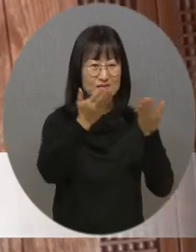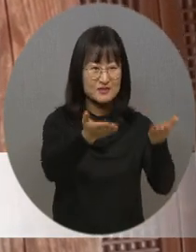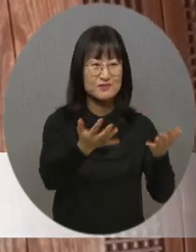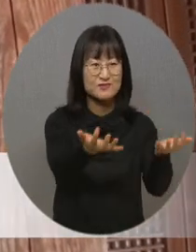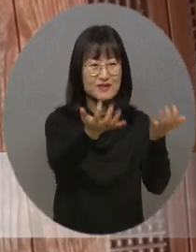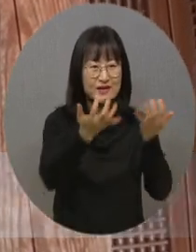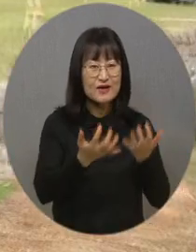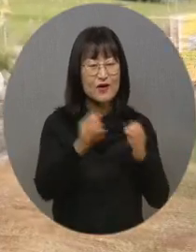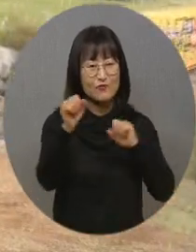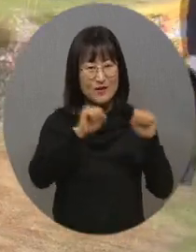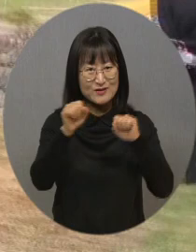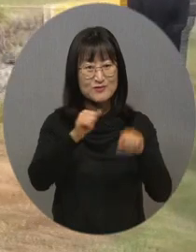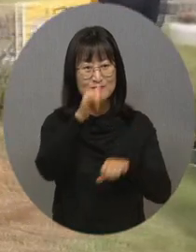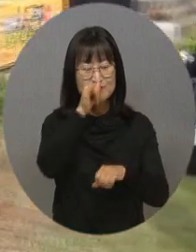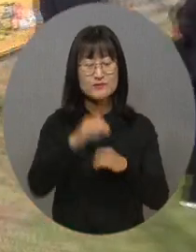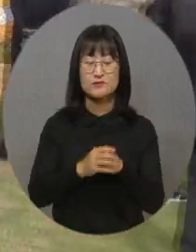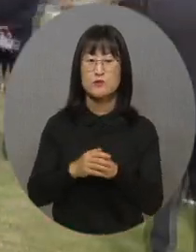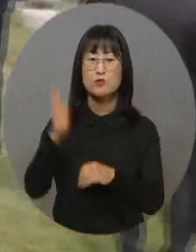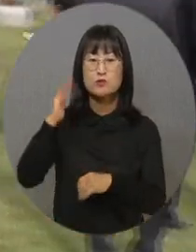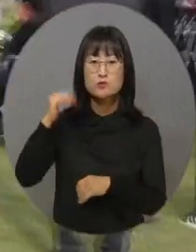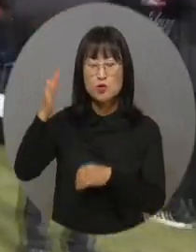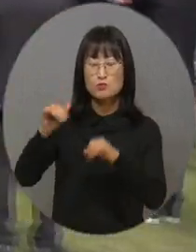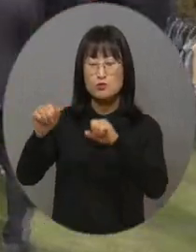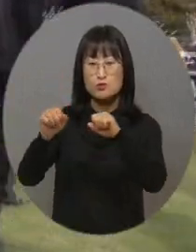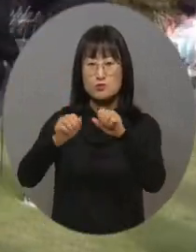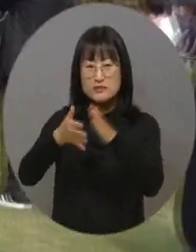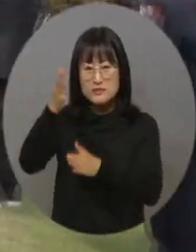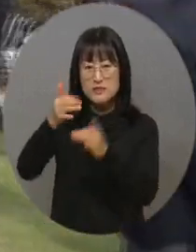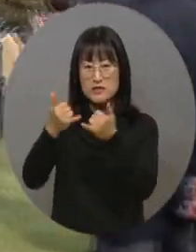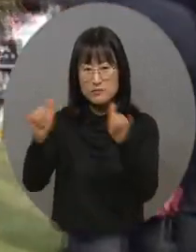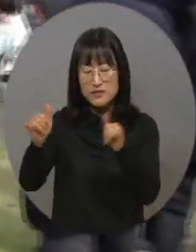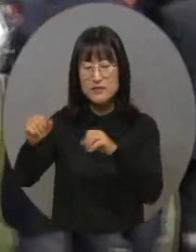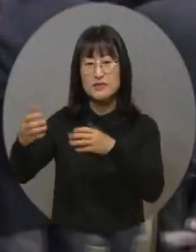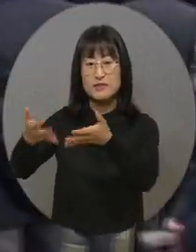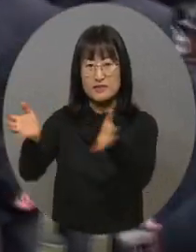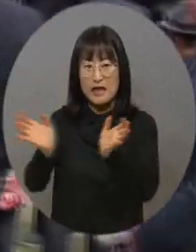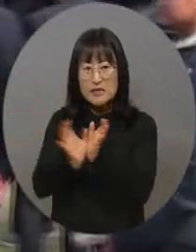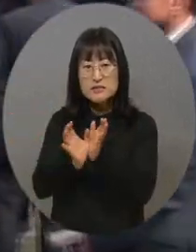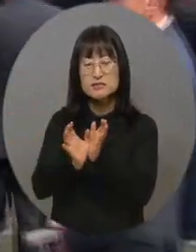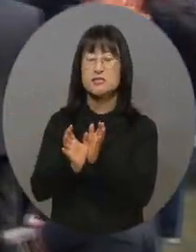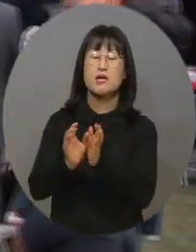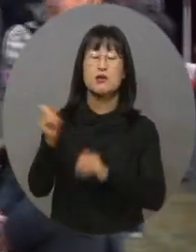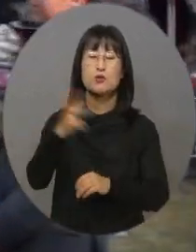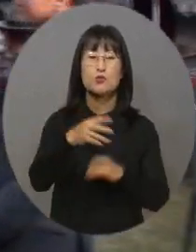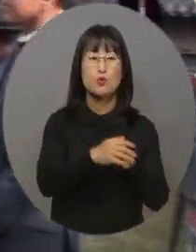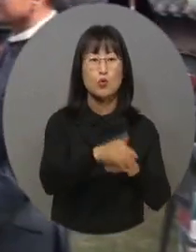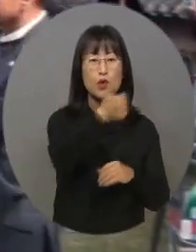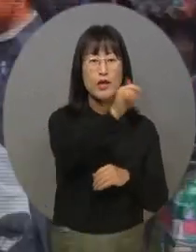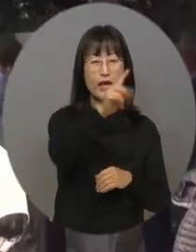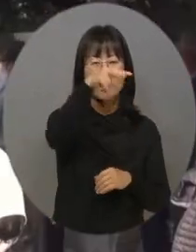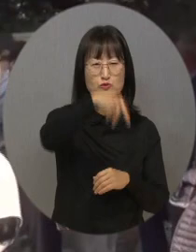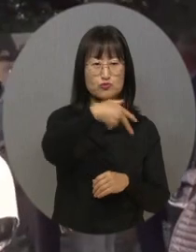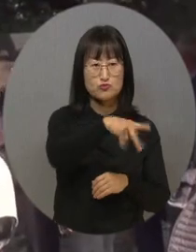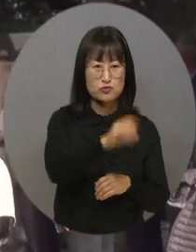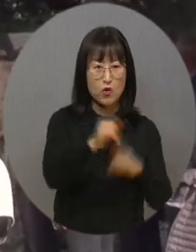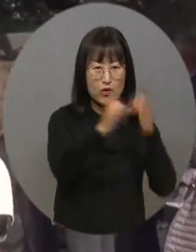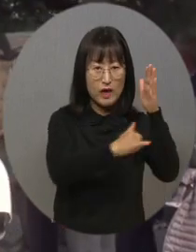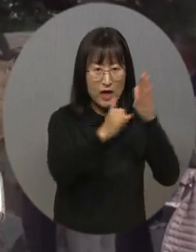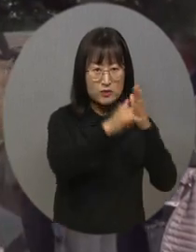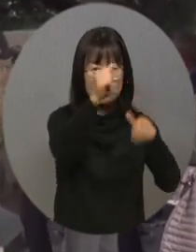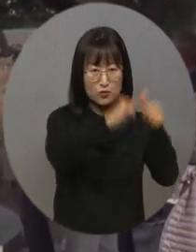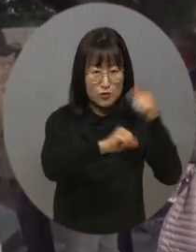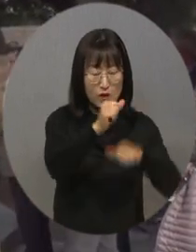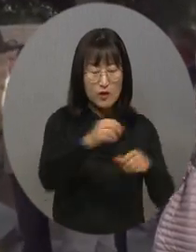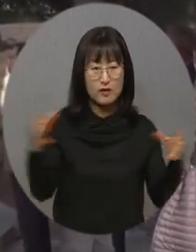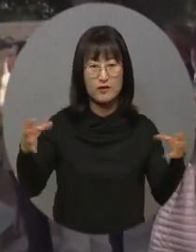발전되길 기원합니다. 의정부 시민단체 시민 공감과 해주정 씨 종중가의 만남으로 시작된 의정부의